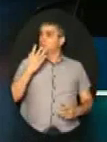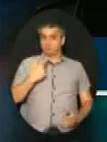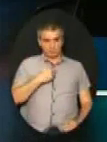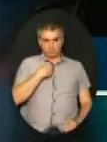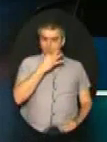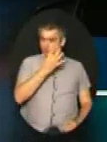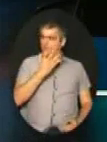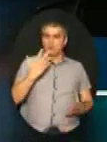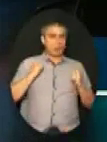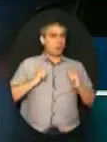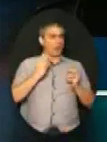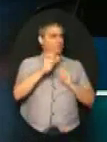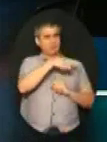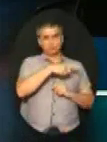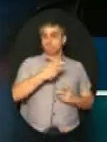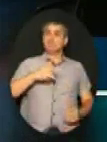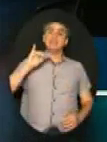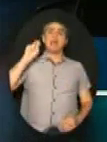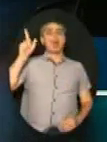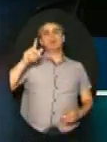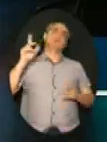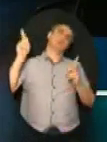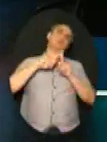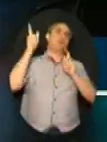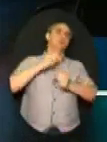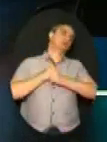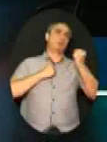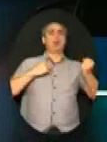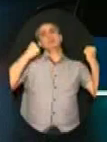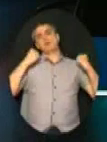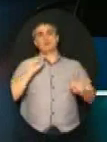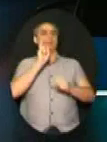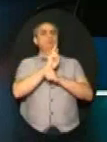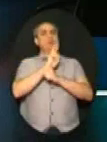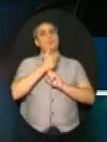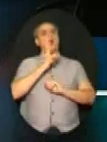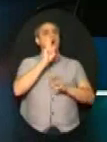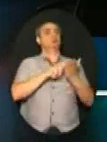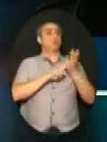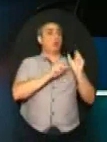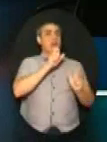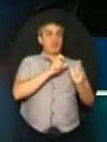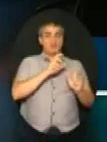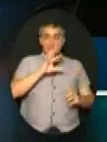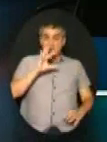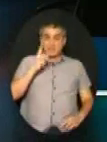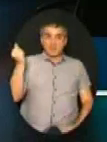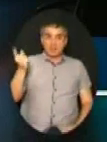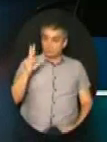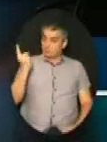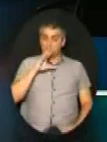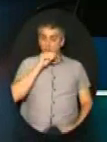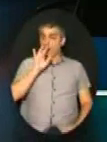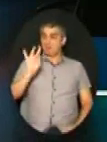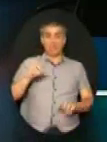אנשים, גם במחנה שלך, אז יעלון הוא יקיר השמאל והדמוקרט הגדול ושומר ואביר זכויות האדם. שהוא מדבר על שוברים שתיקה. ושהוא מדבר על